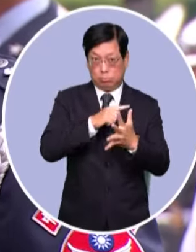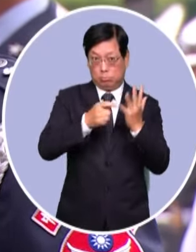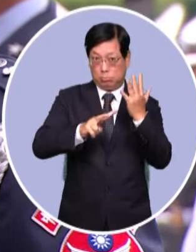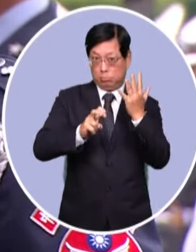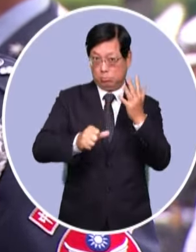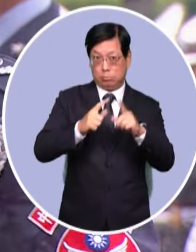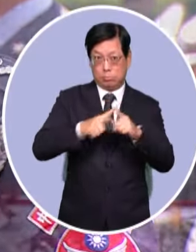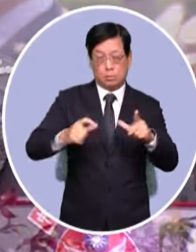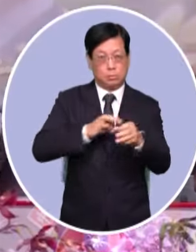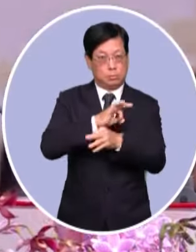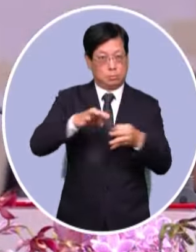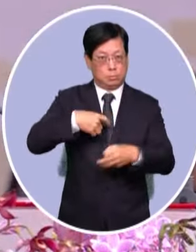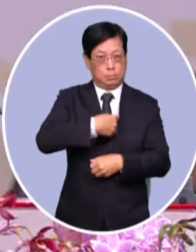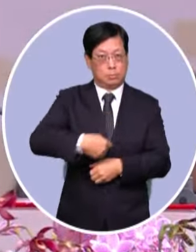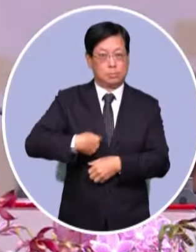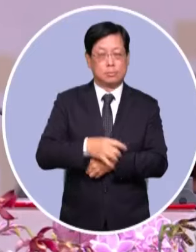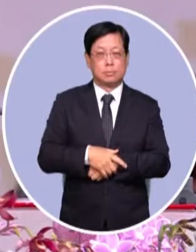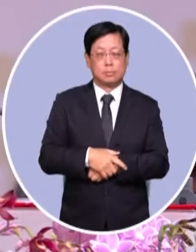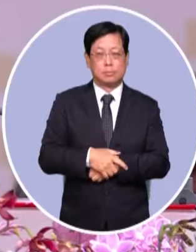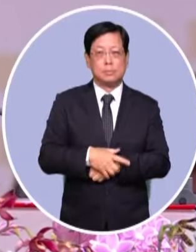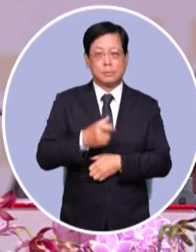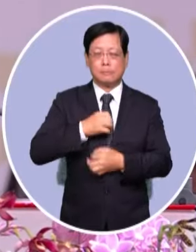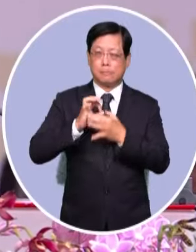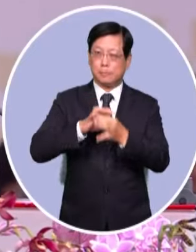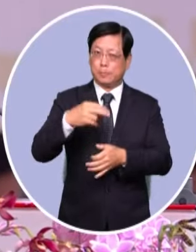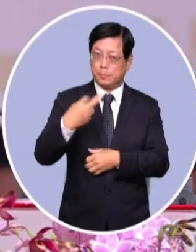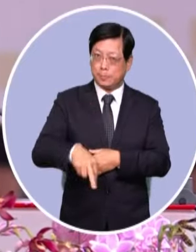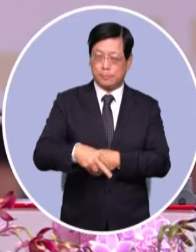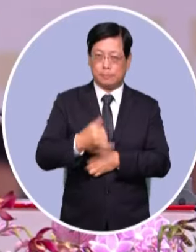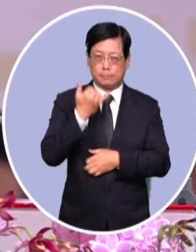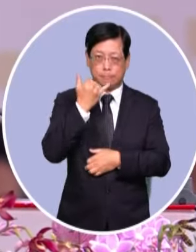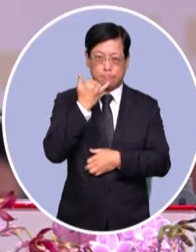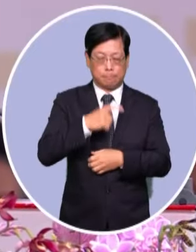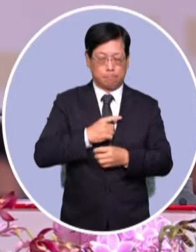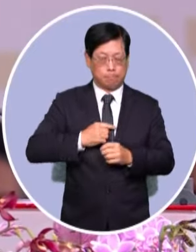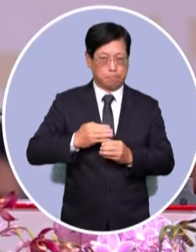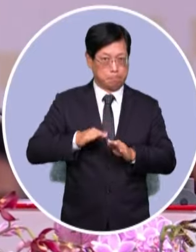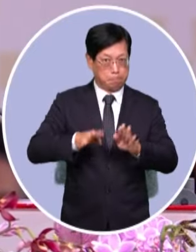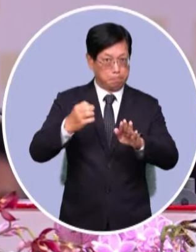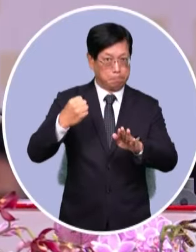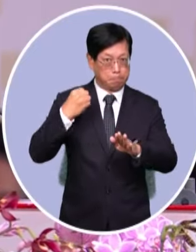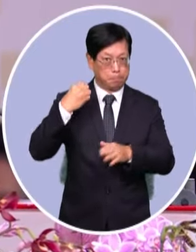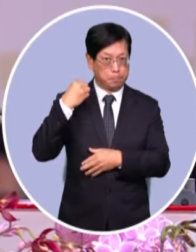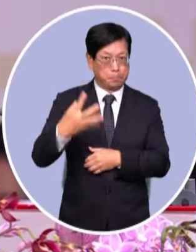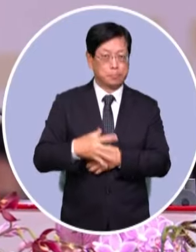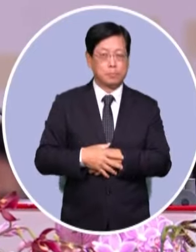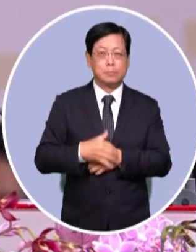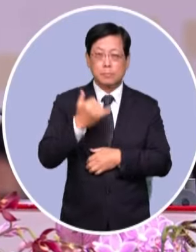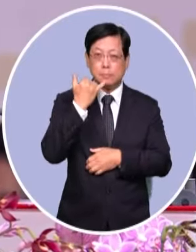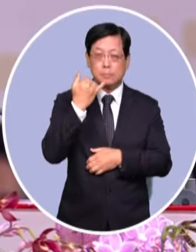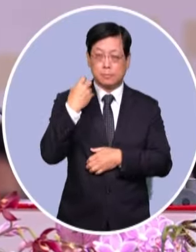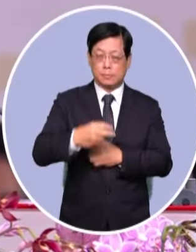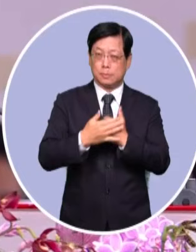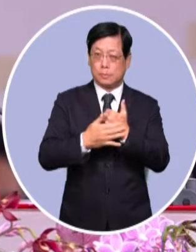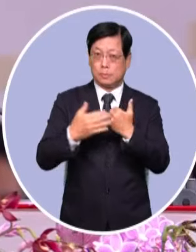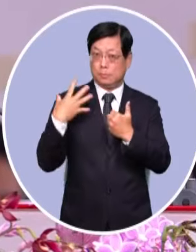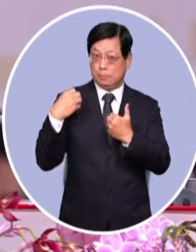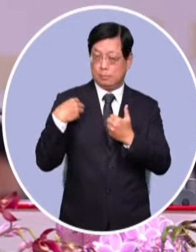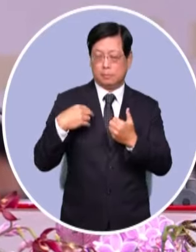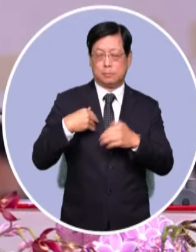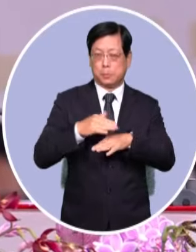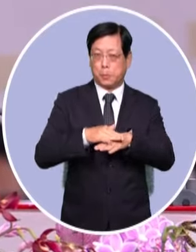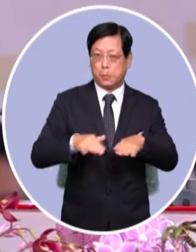前25大的经济体。为了继续创造奇迹，为了继续维持和